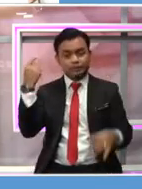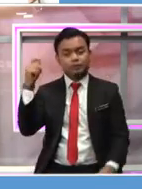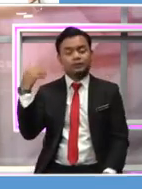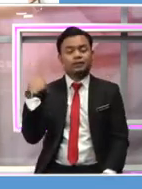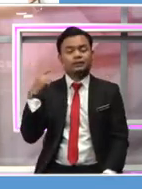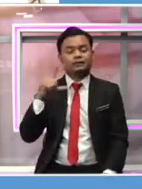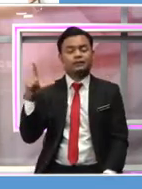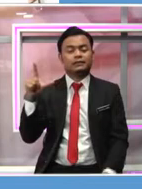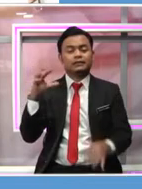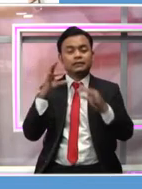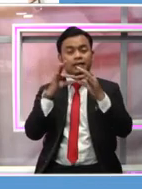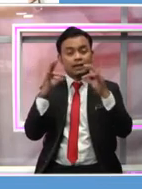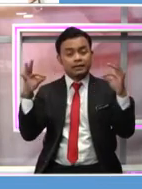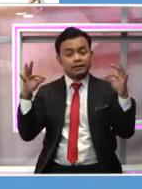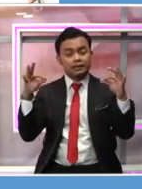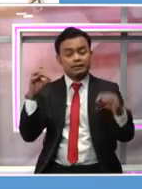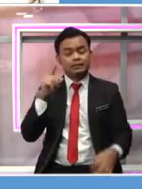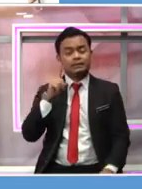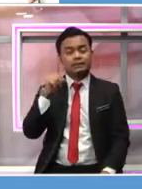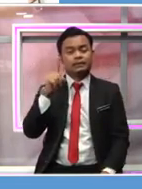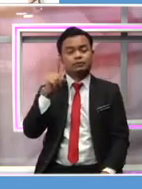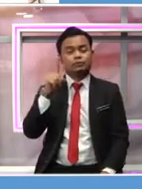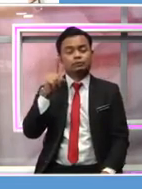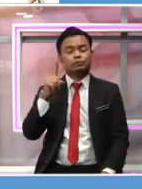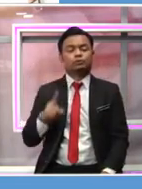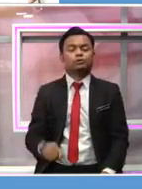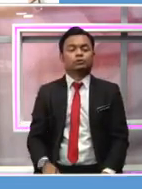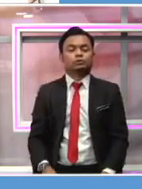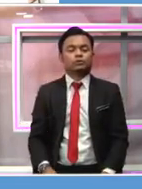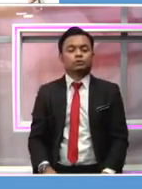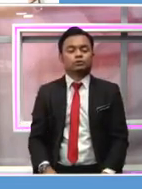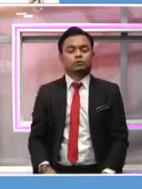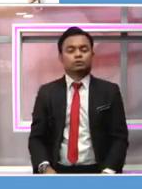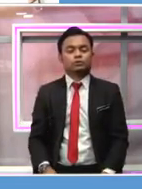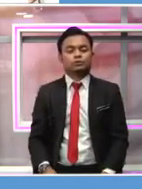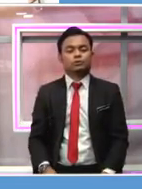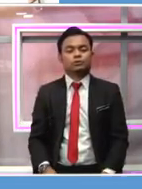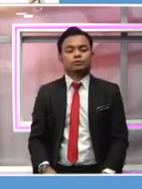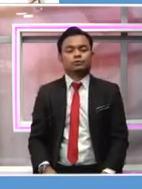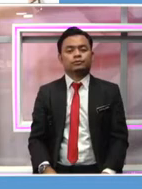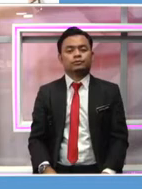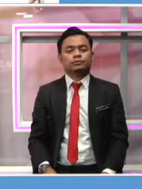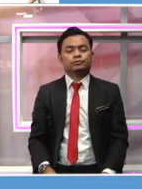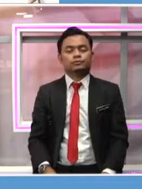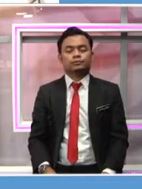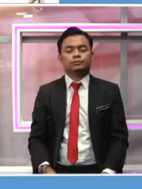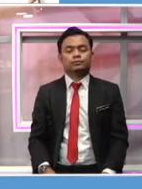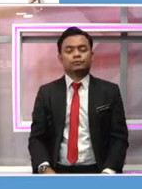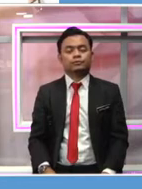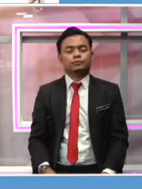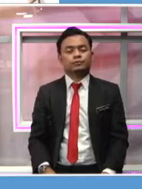yang mengandungi satu subject satu predikat chegou ulang smule